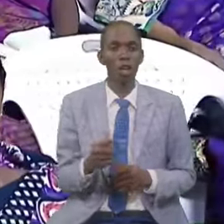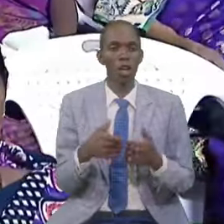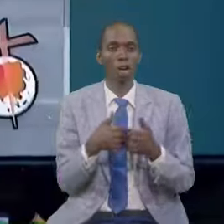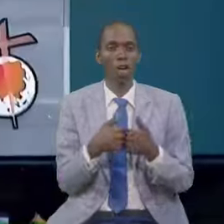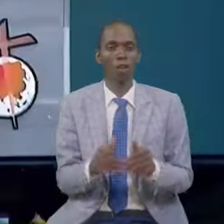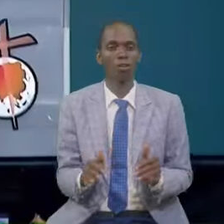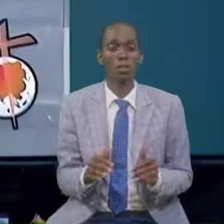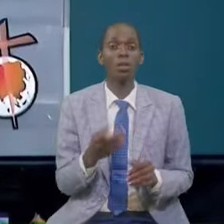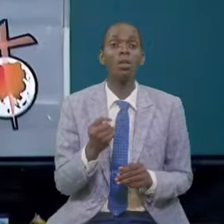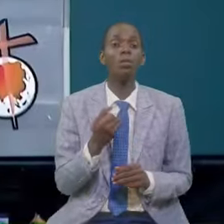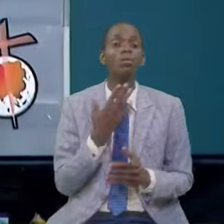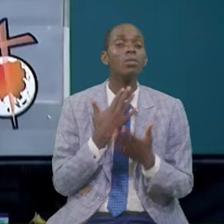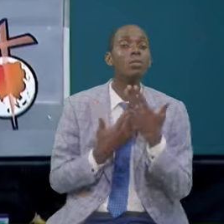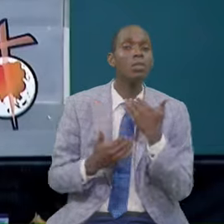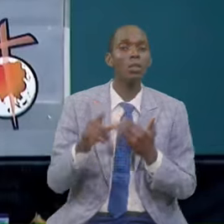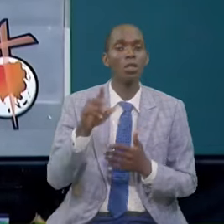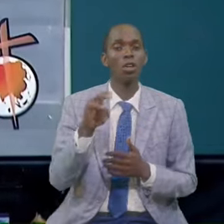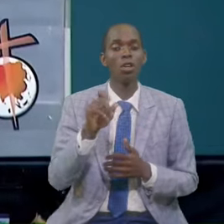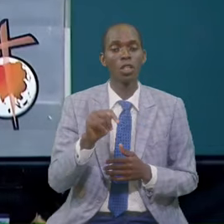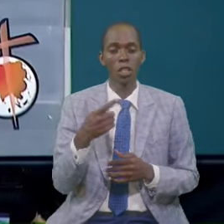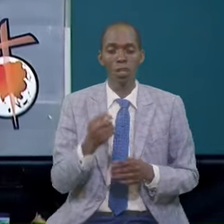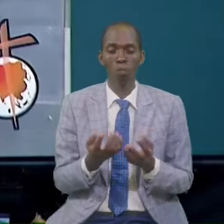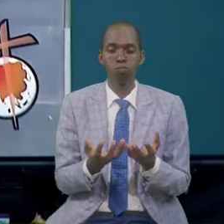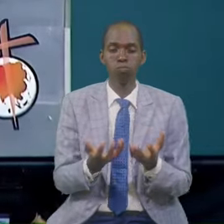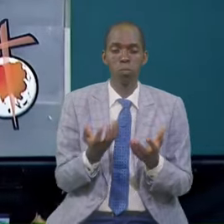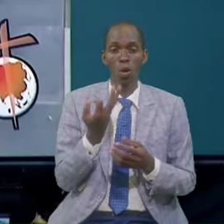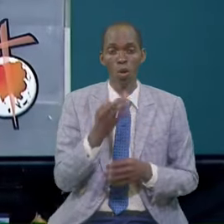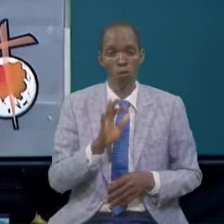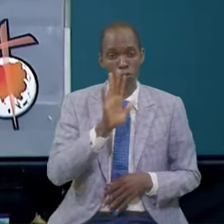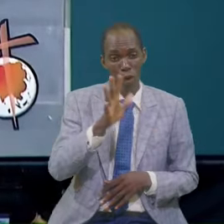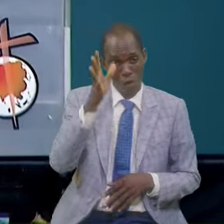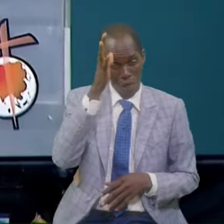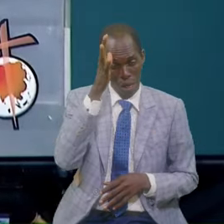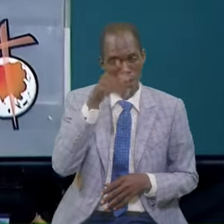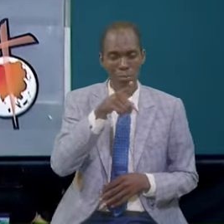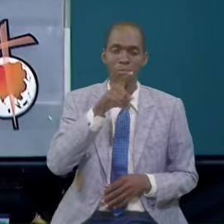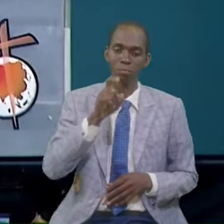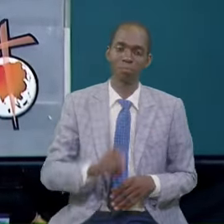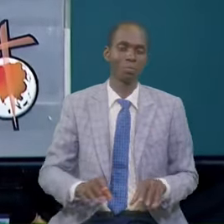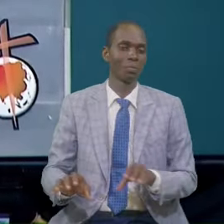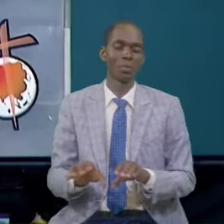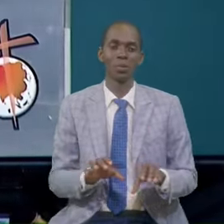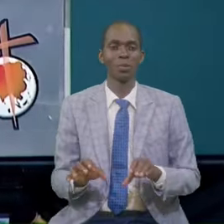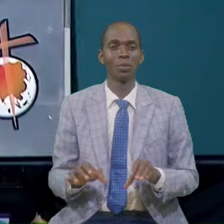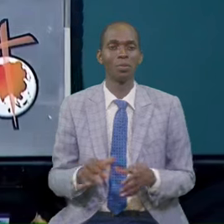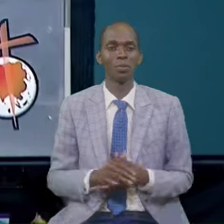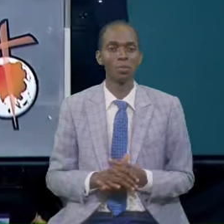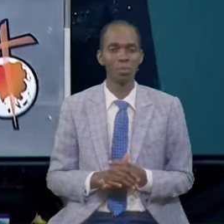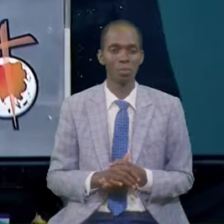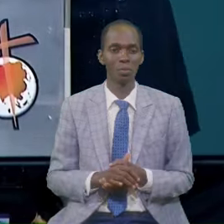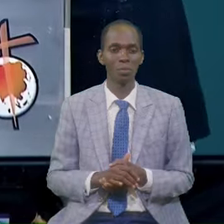desires of your father ye will do. మీ తండ్రి యొక్క దుష్ట ఇచ్ఛల ప్రకారమే మీరు చేయడానికి